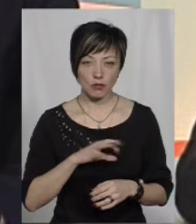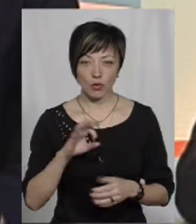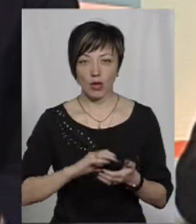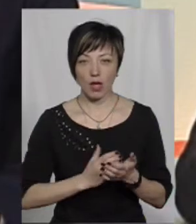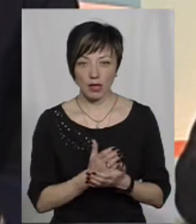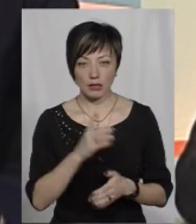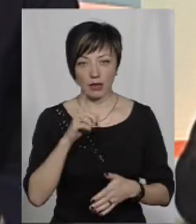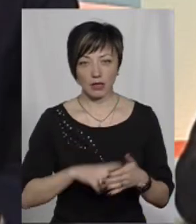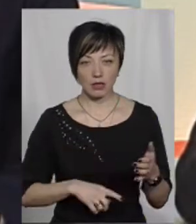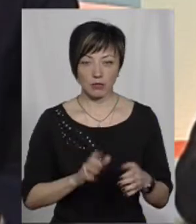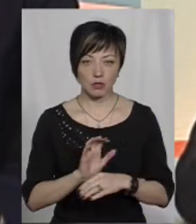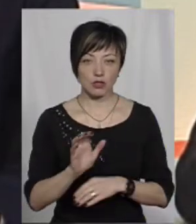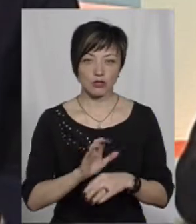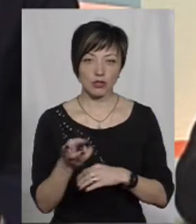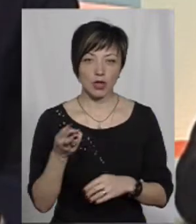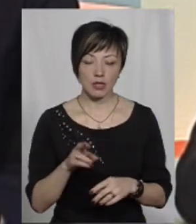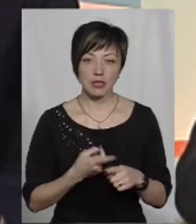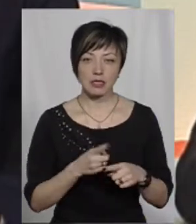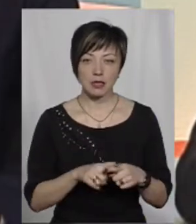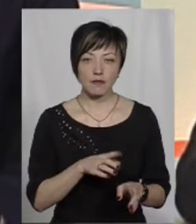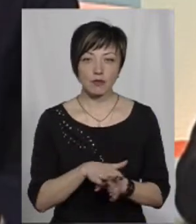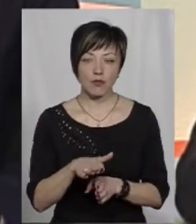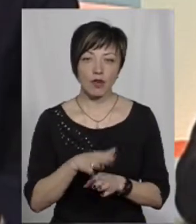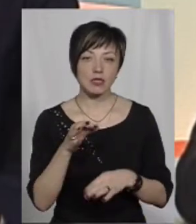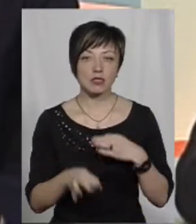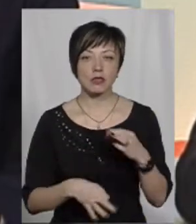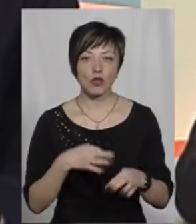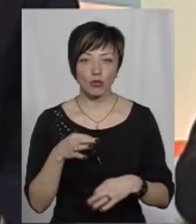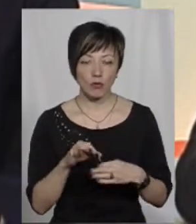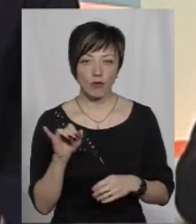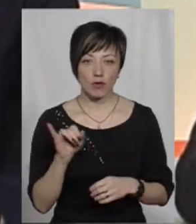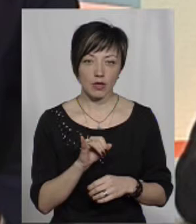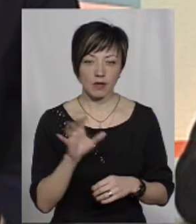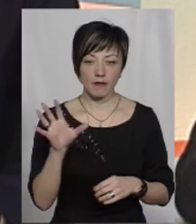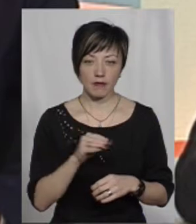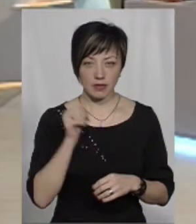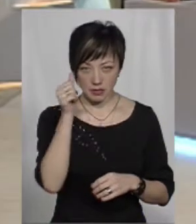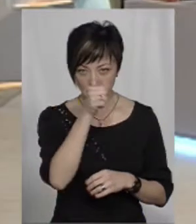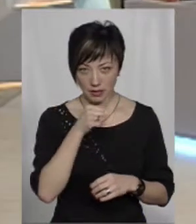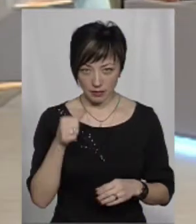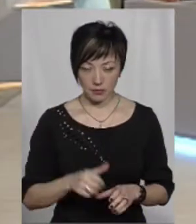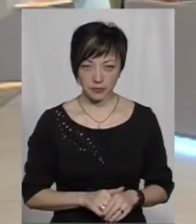щодо якості та надійності постачання. І це відбувається цілодобово і весь рік.